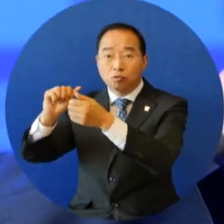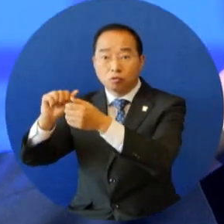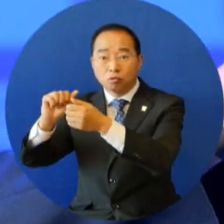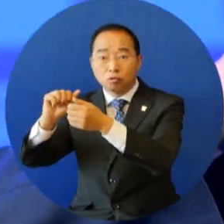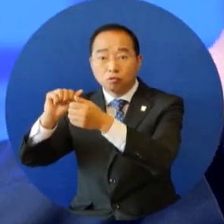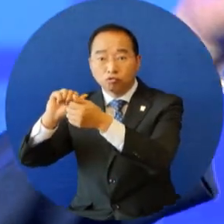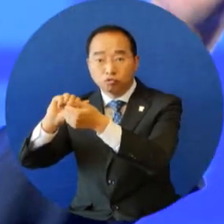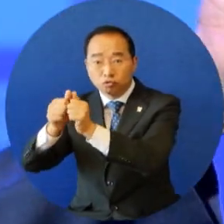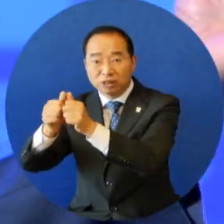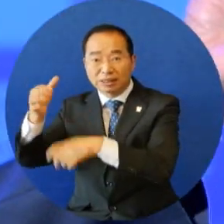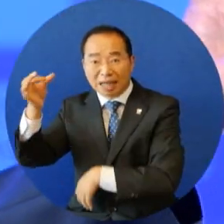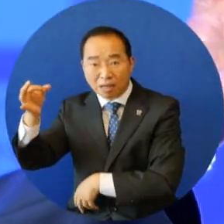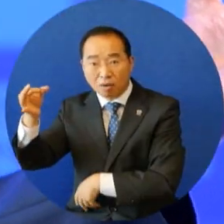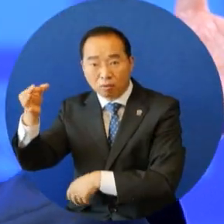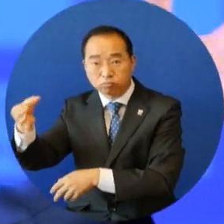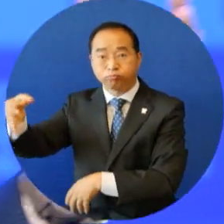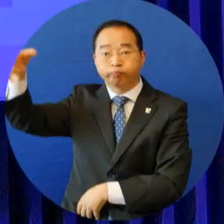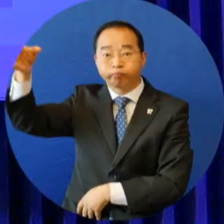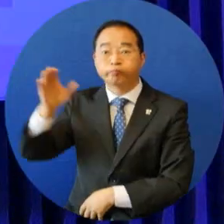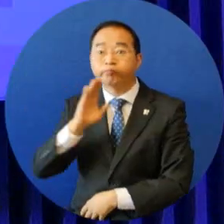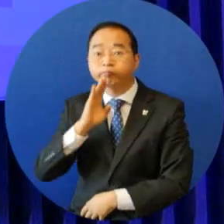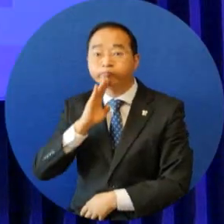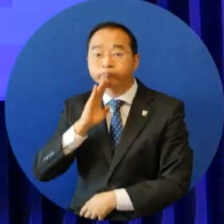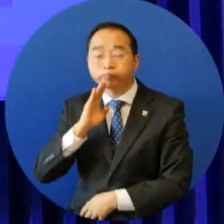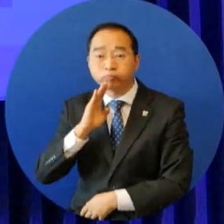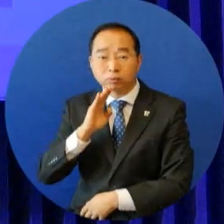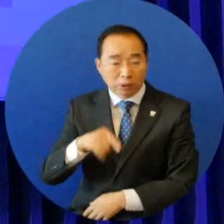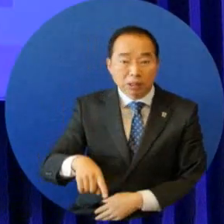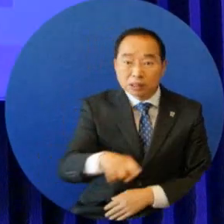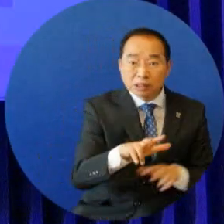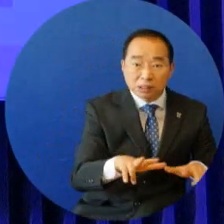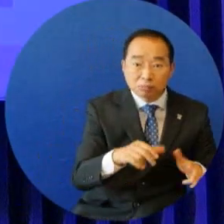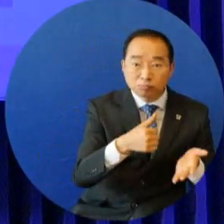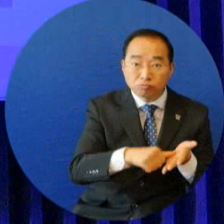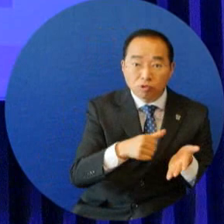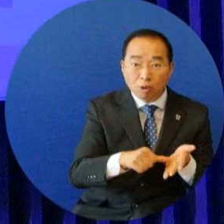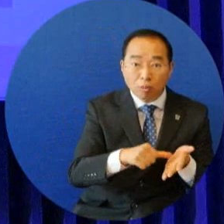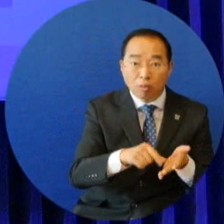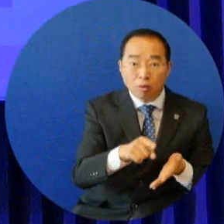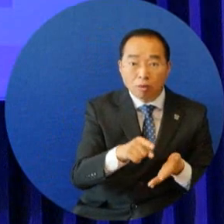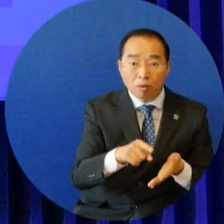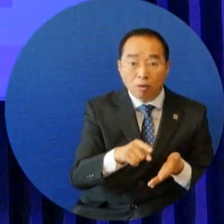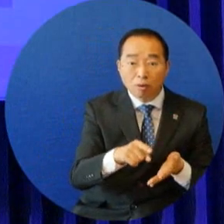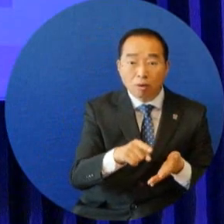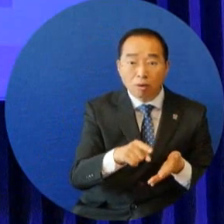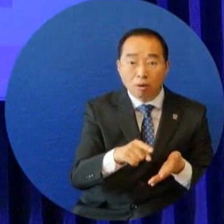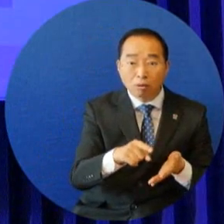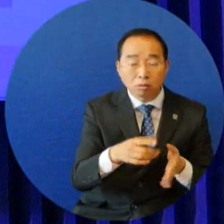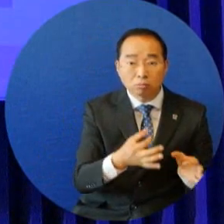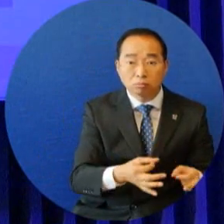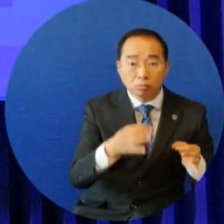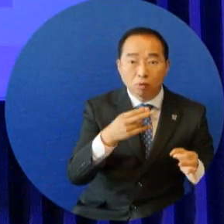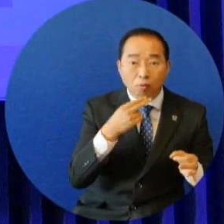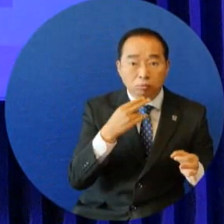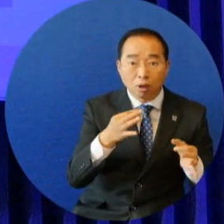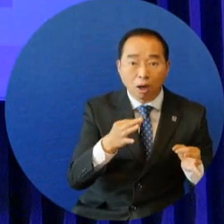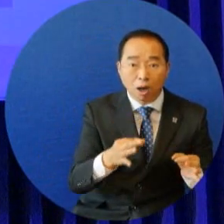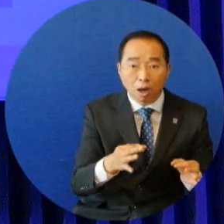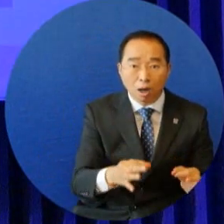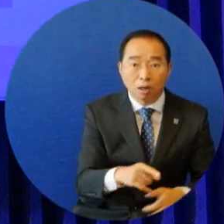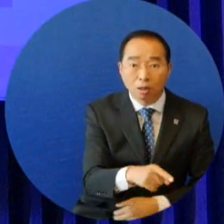저렇게 신고가를 행진하는데 오히려 소비자 물가는 디플레이션을 걱정할 정도로 올라가지